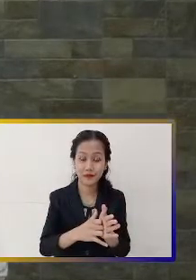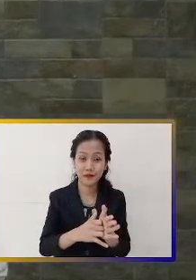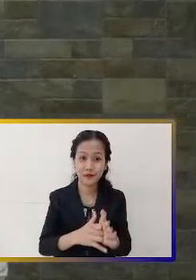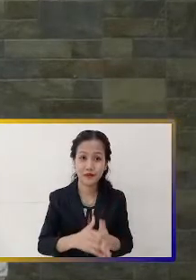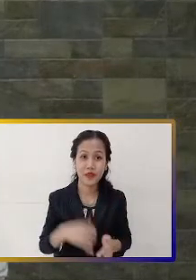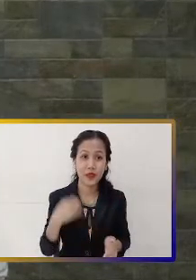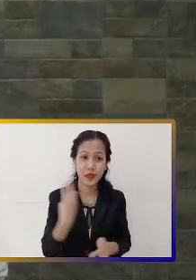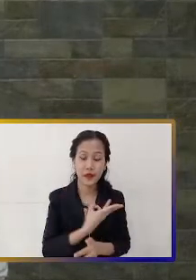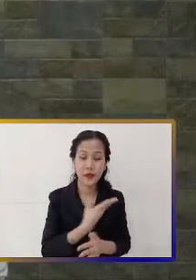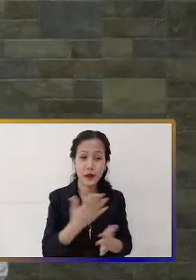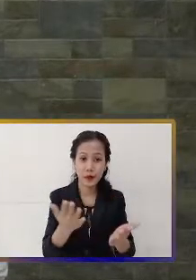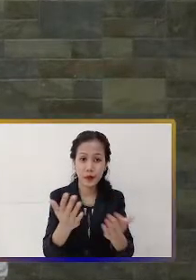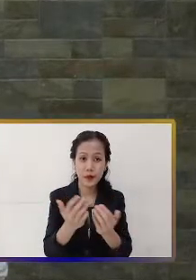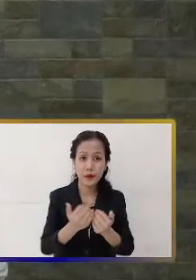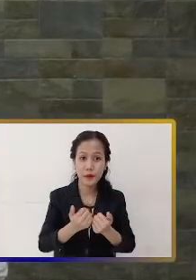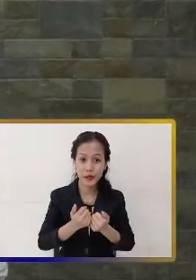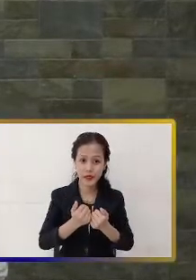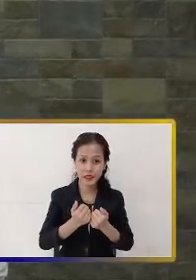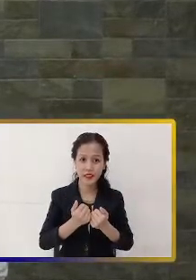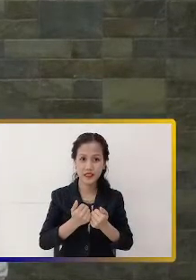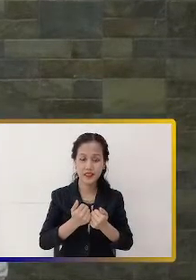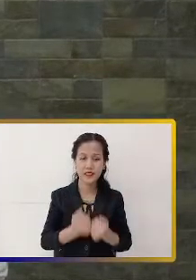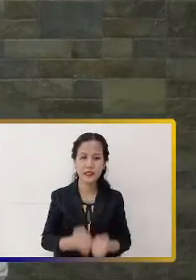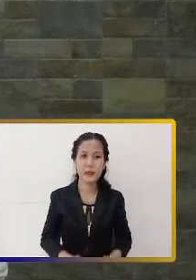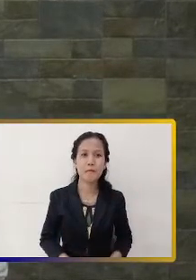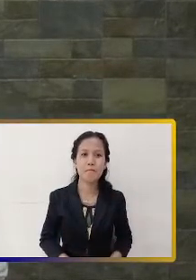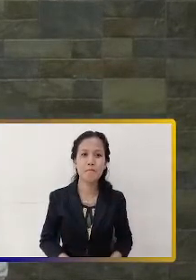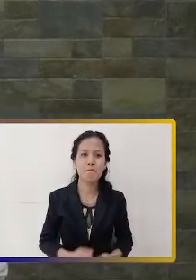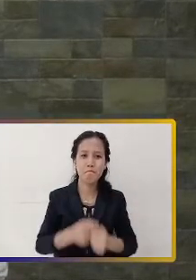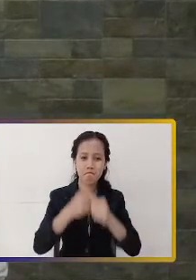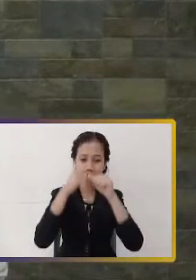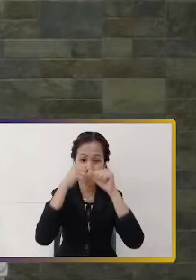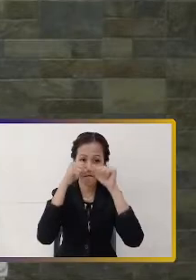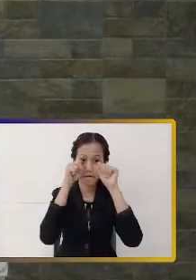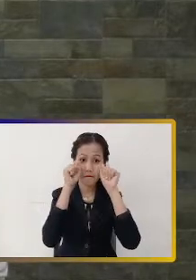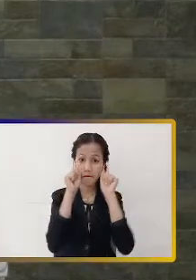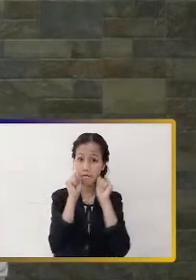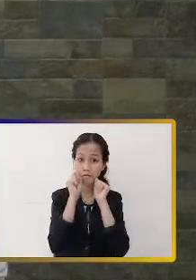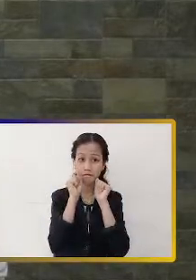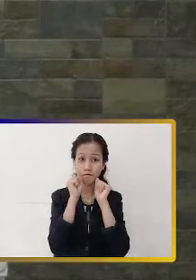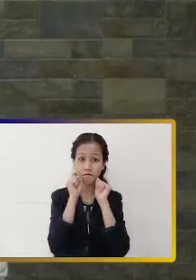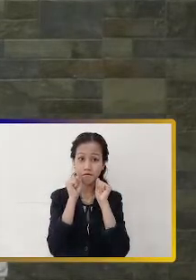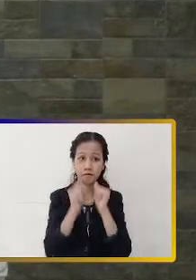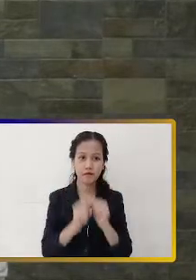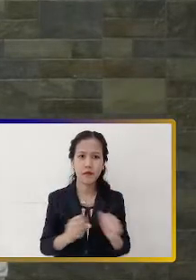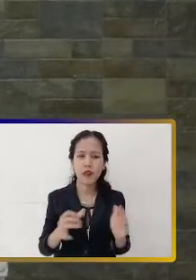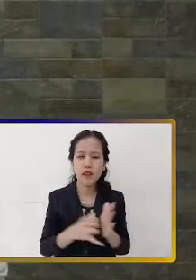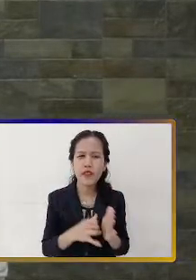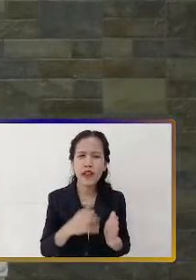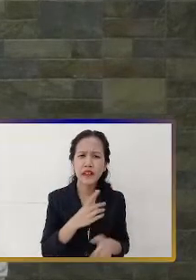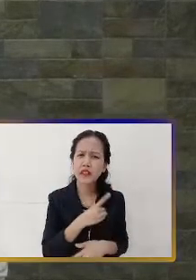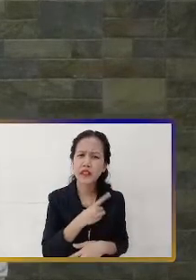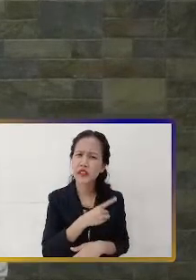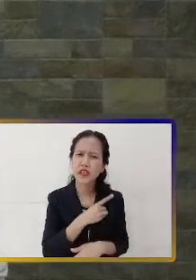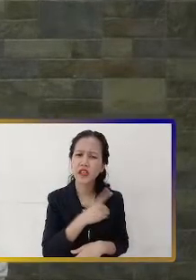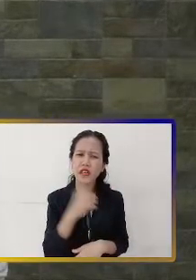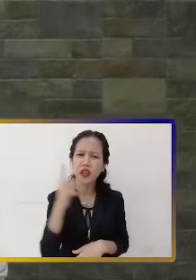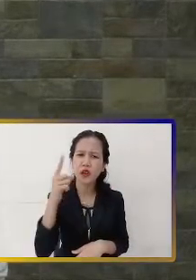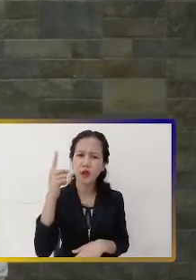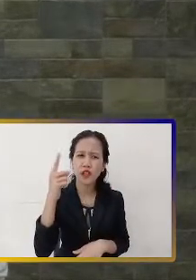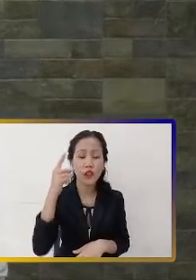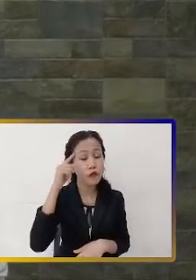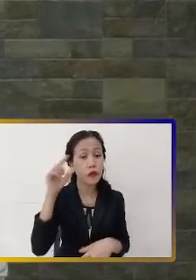gusto nating makamtan, gusto nating ariin, nakakalungkot na ang desire lang pala natin ay yung